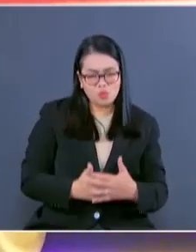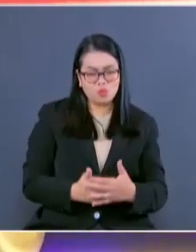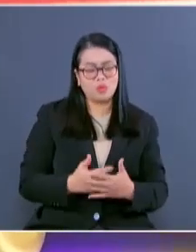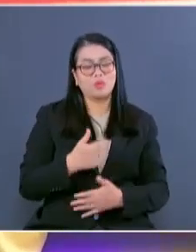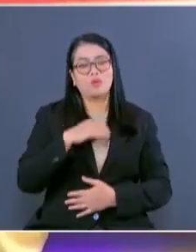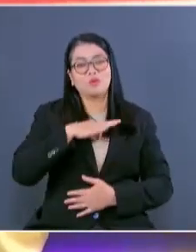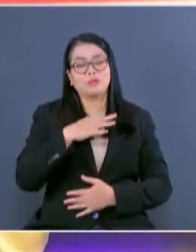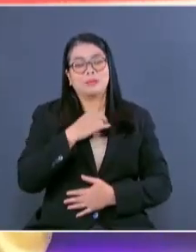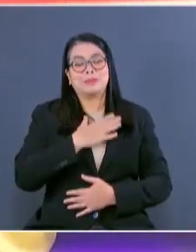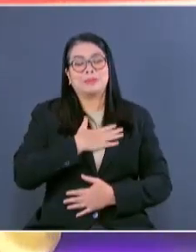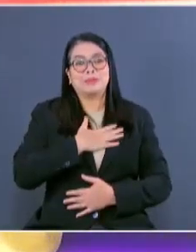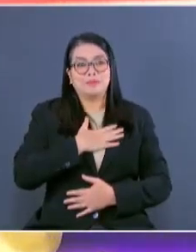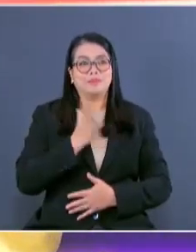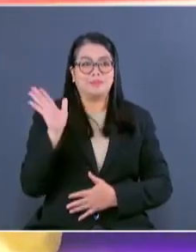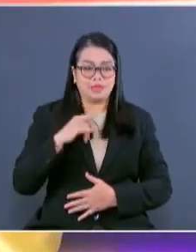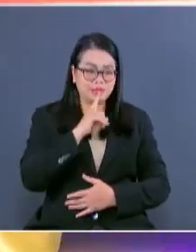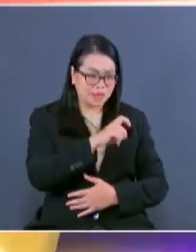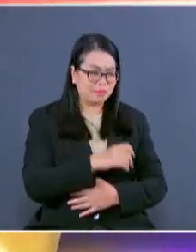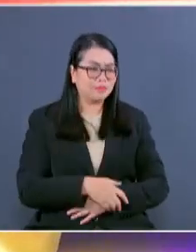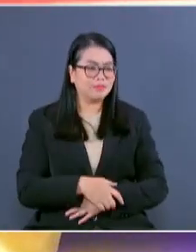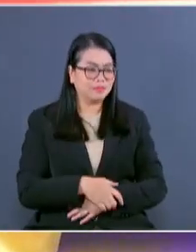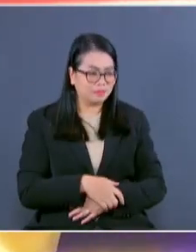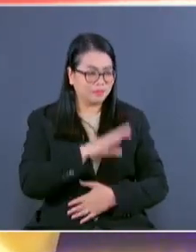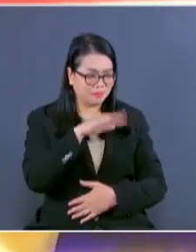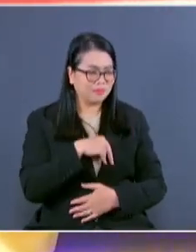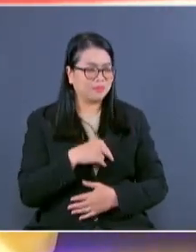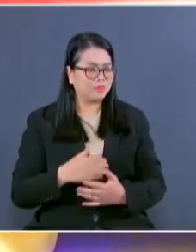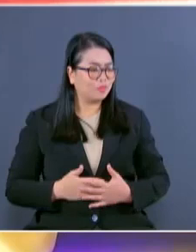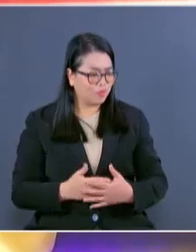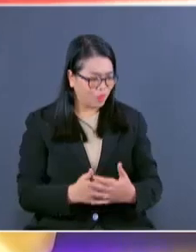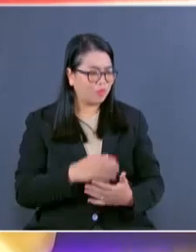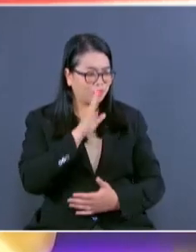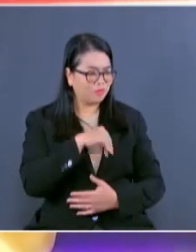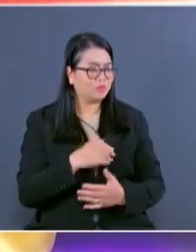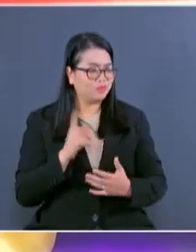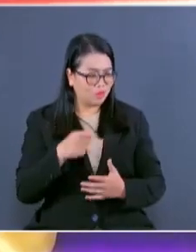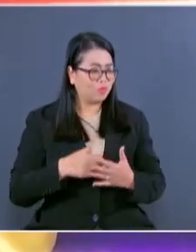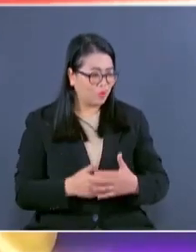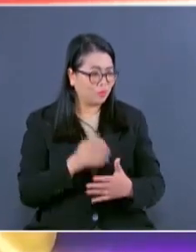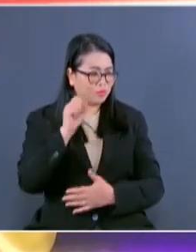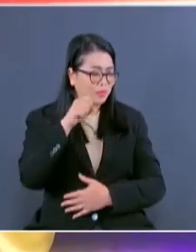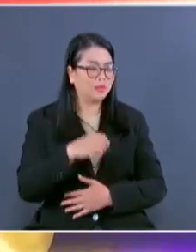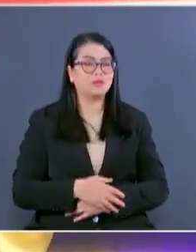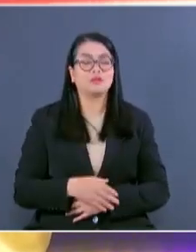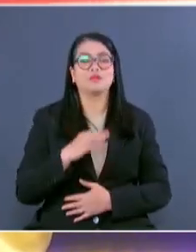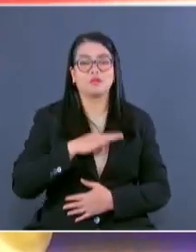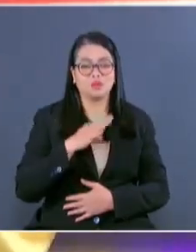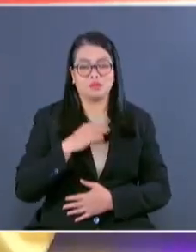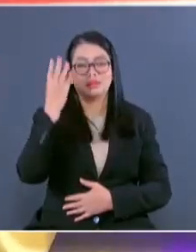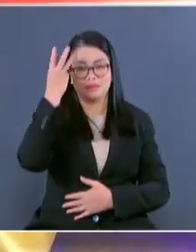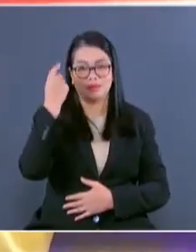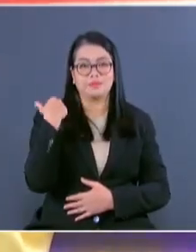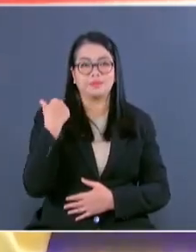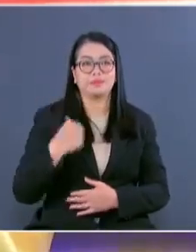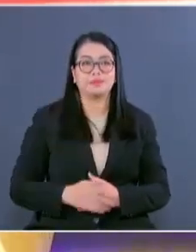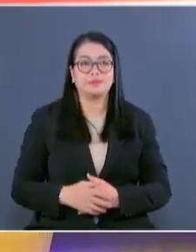เราก็รู้สึกแบบกลับบ้านมาก็มาถามกันแบบเอ้ยเราต้องมีแล้วใช่ไหมอะไรอย่างเงี้ยมันก็ทำให้เรากดดันอยู่ค่ะ